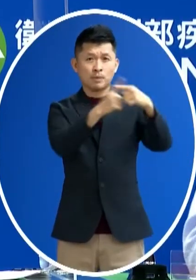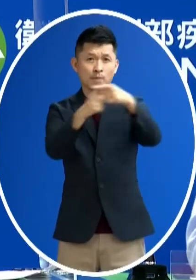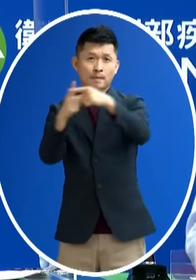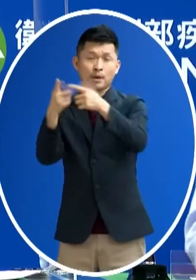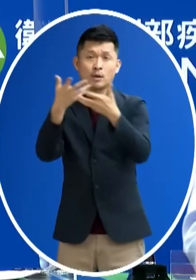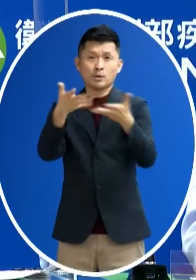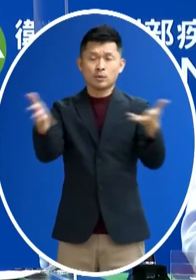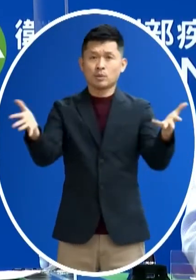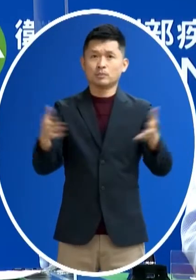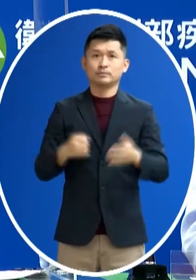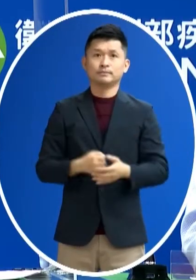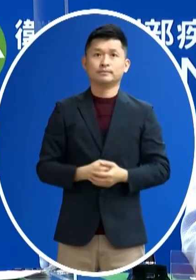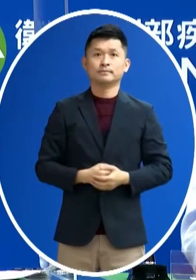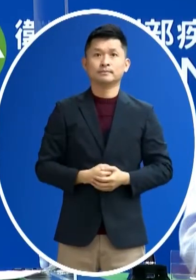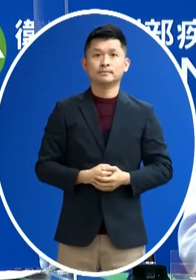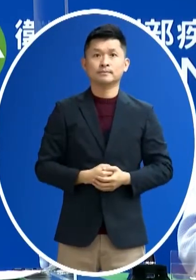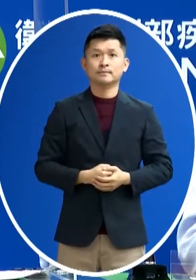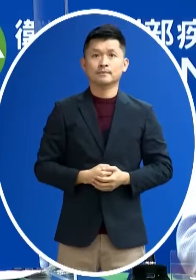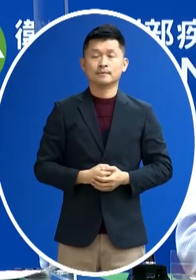是比较多。